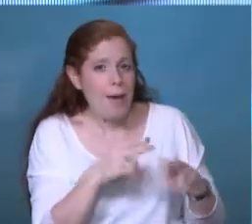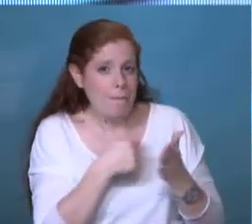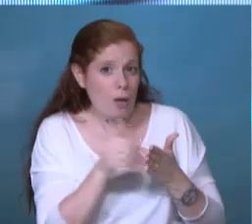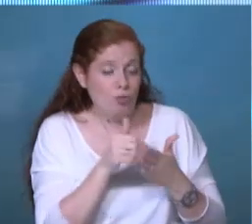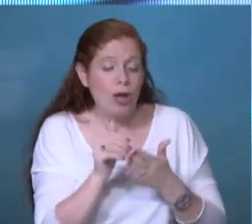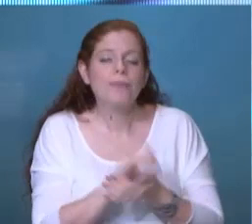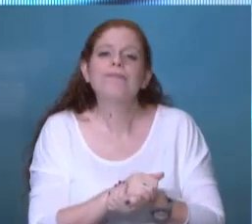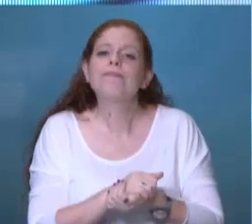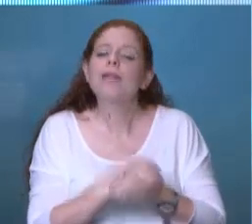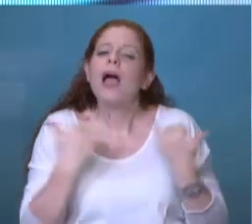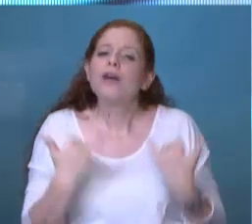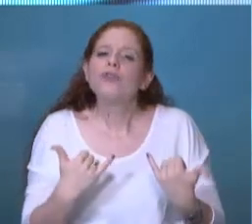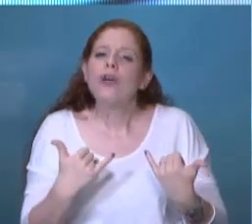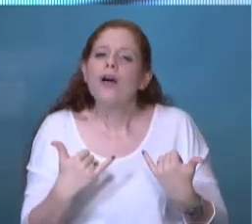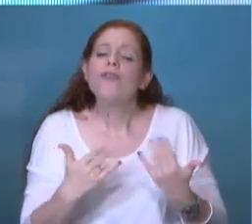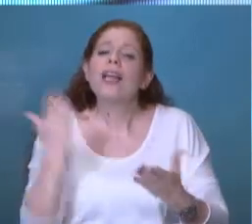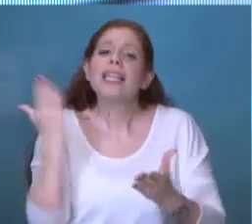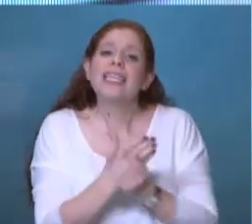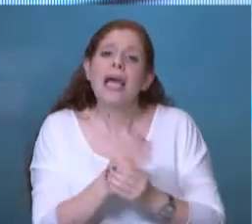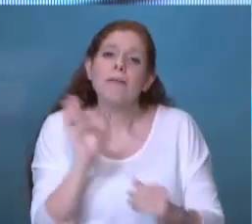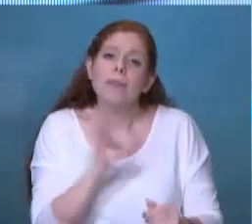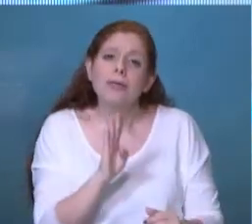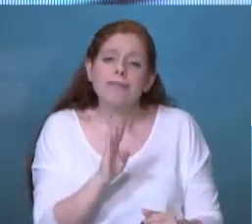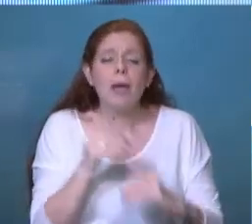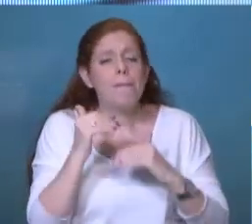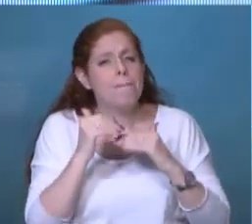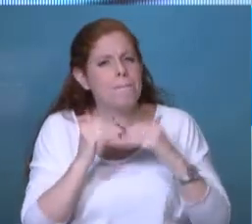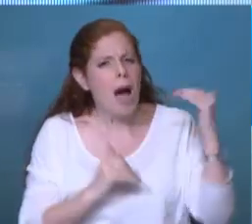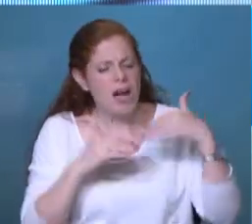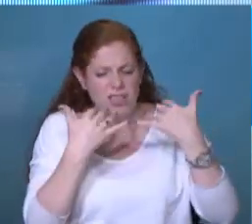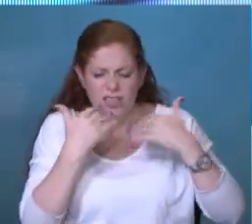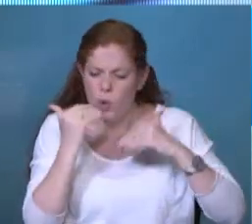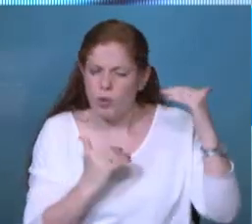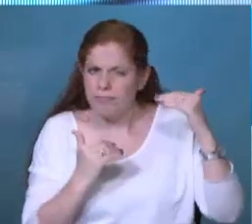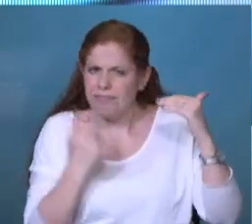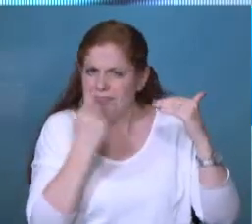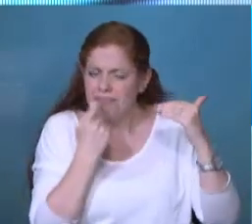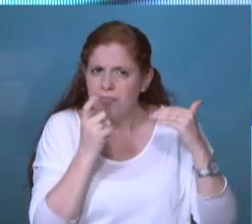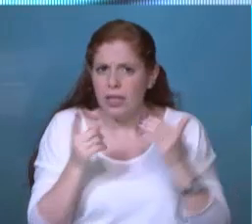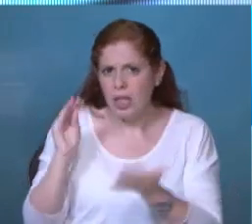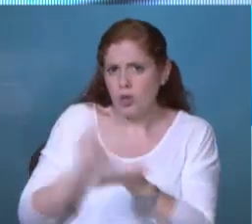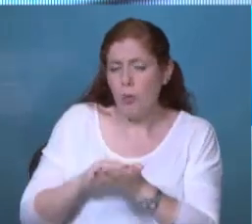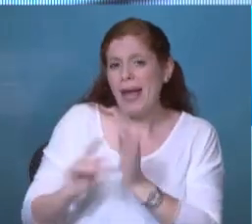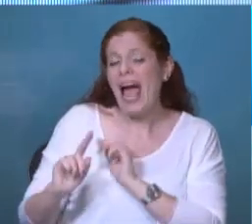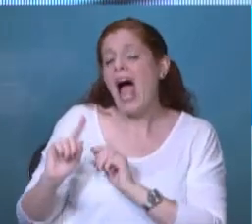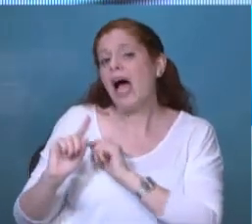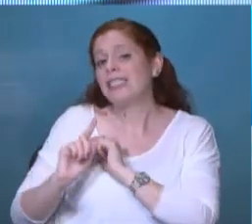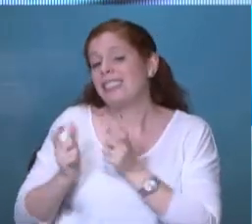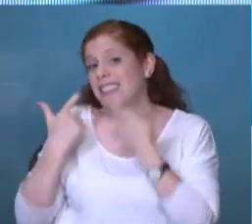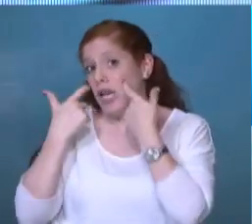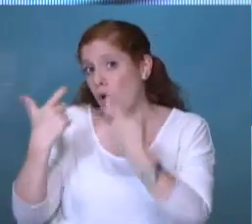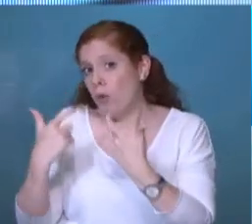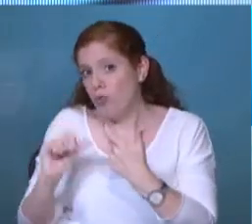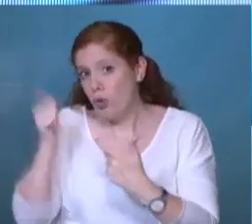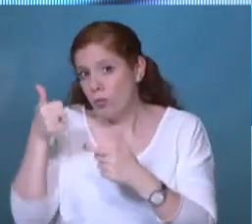בהמשך. עכשיו לתיקי נתניהו. פערי גרסאות די תמויים נרשימו היום בין סניגוריו של ראש הממשלה לבין היועץ המשפטי